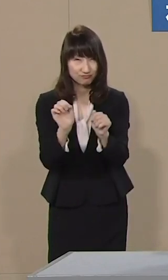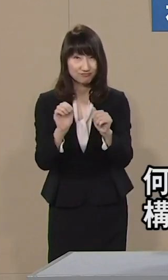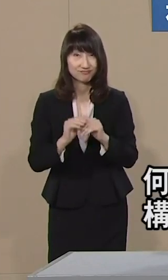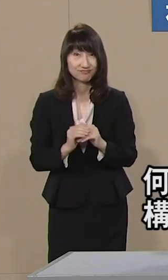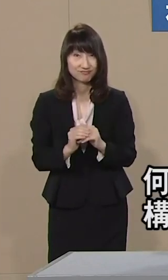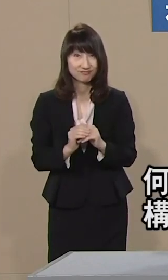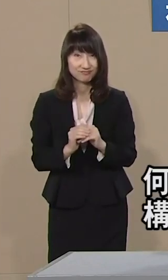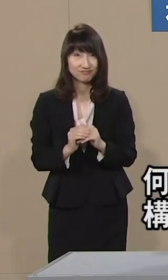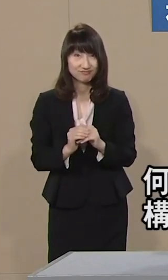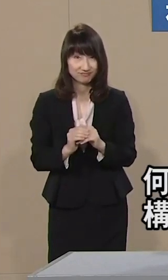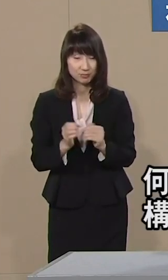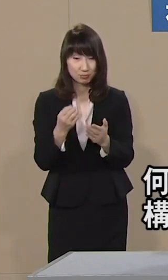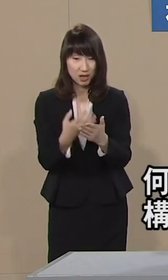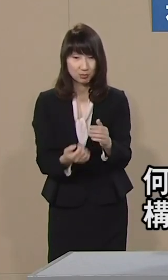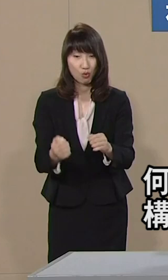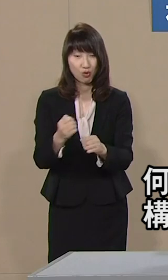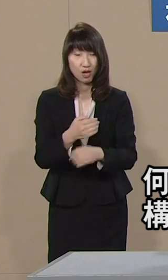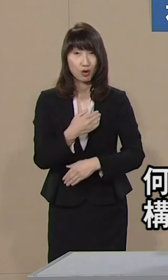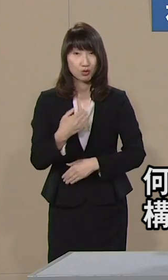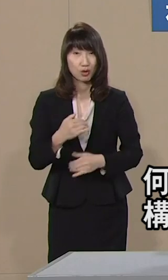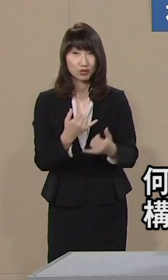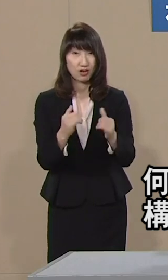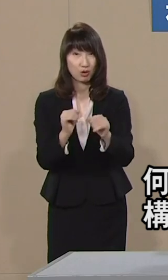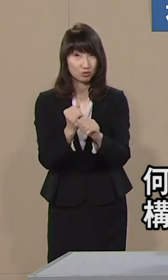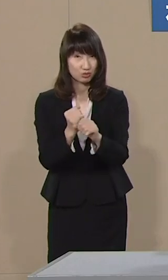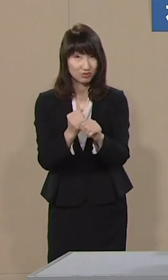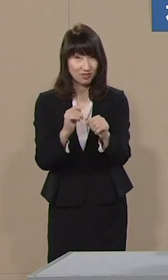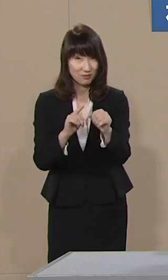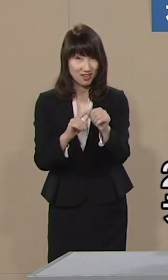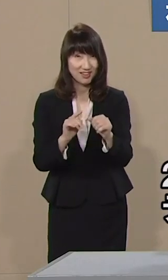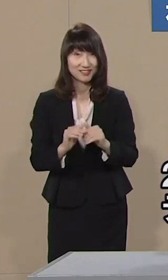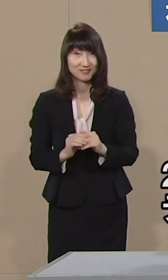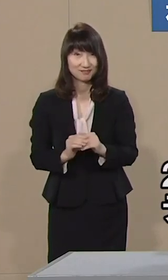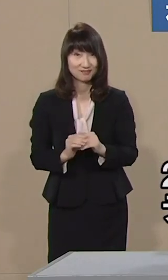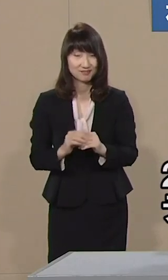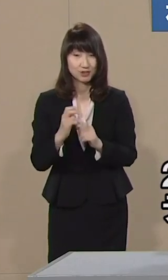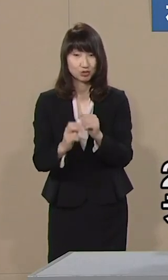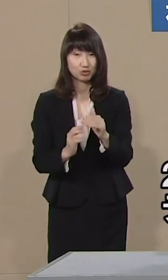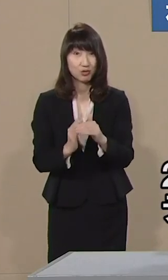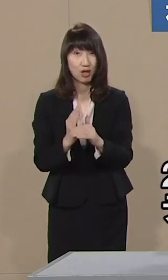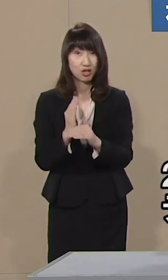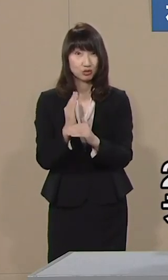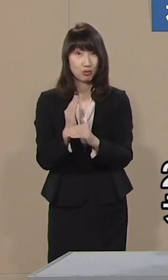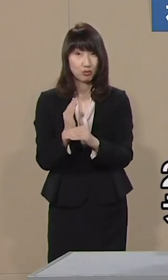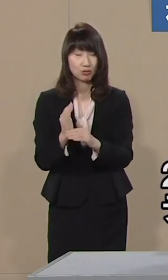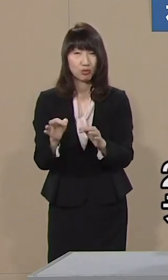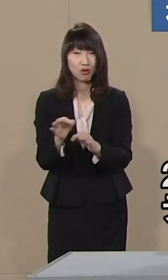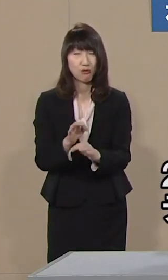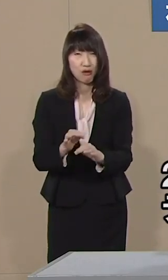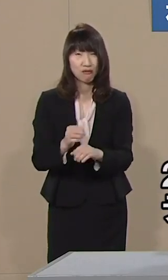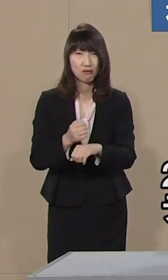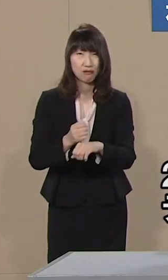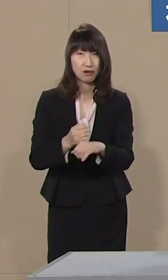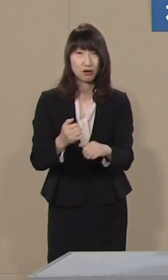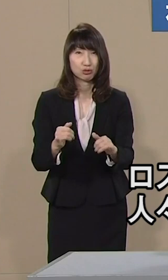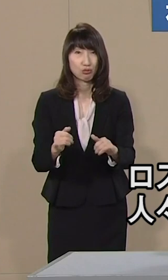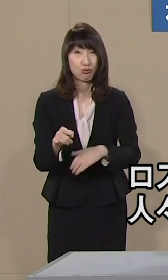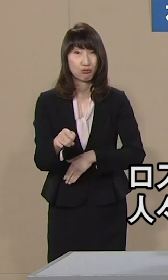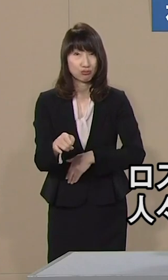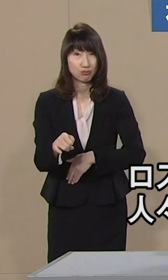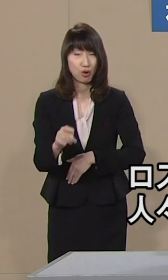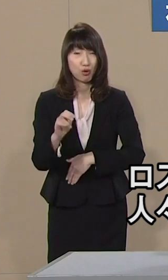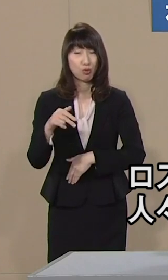立つ何度でもやり直せる社会を構築するため20年以上にわたるデフレで困窮する人々